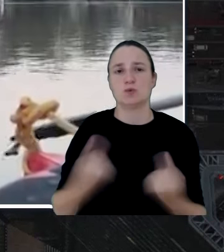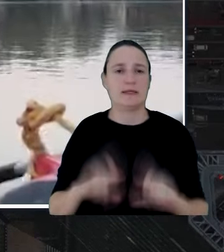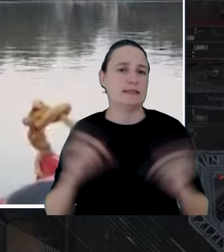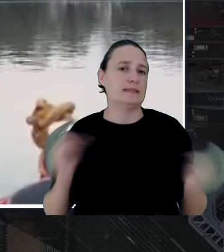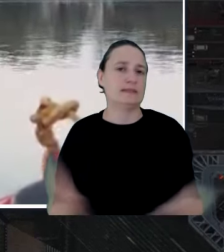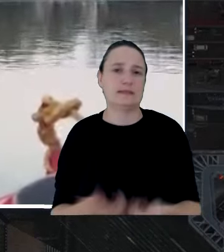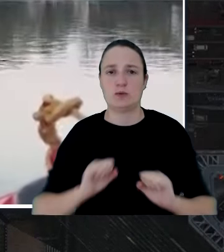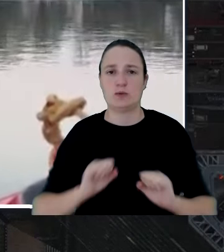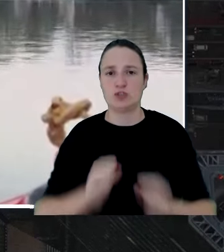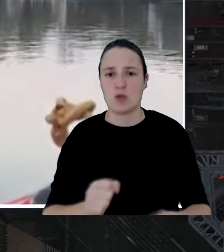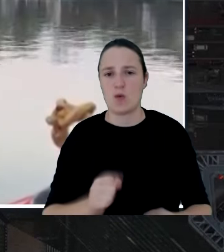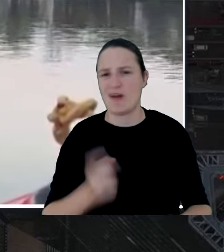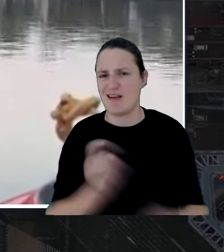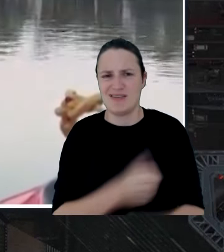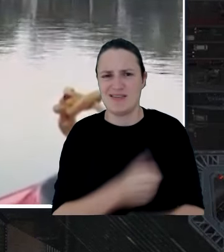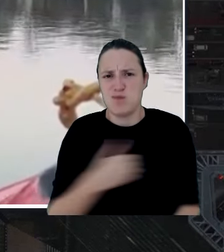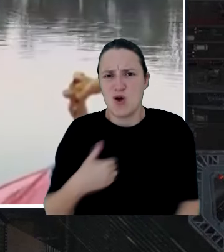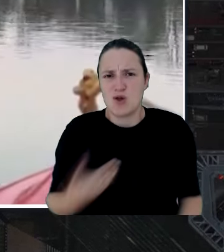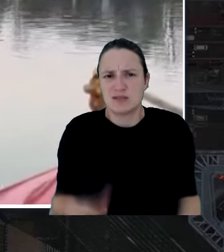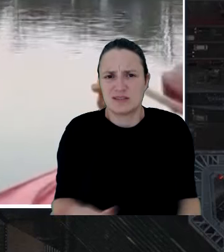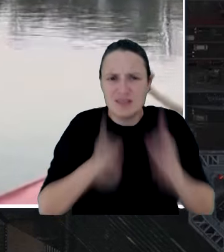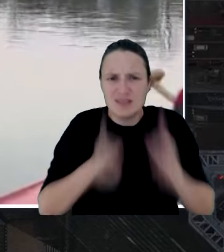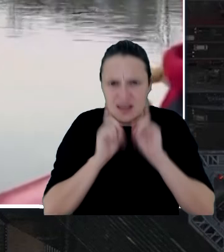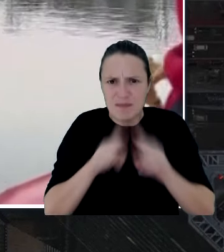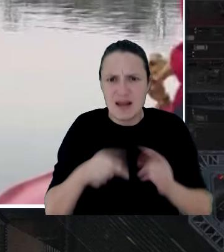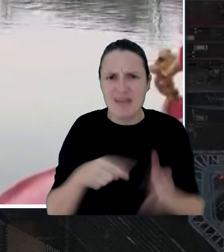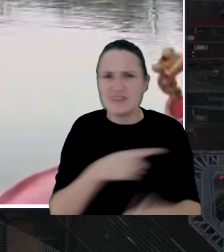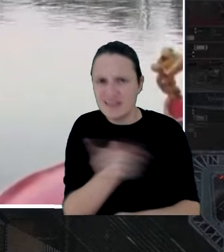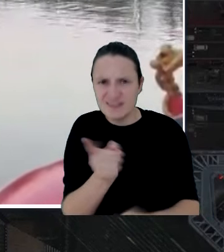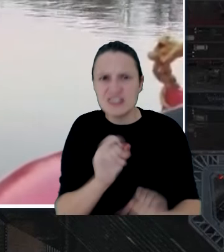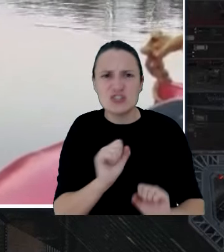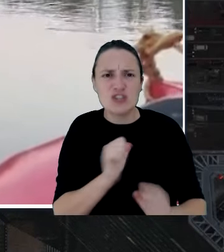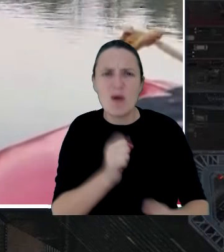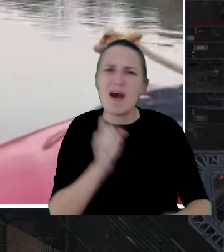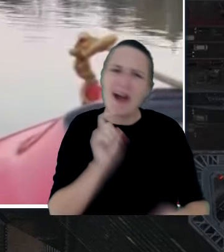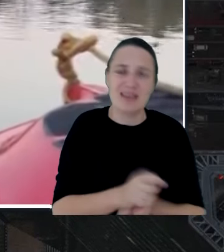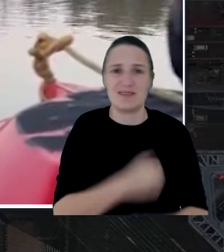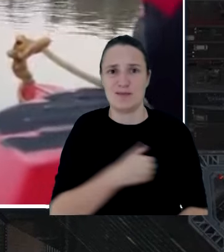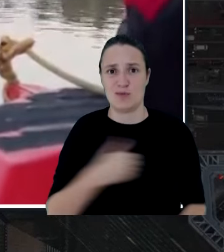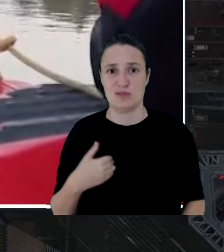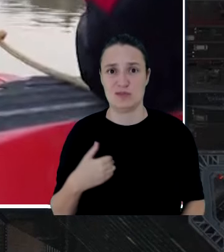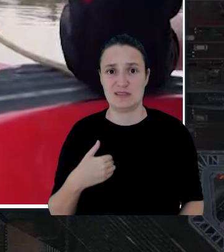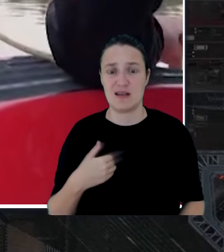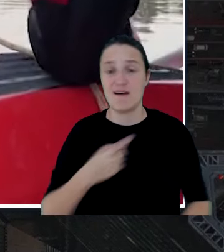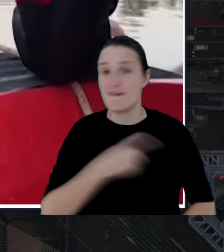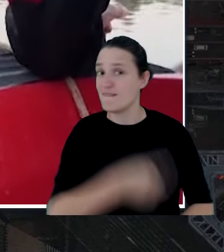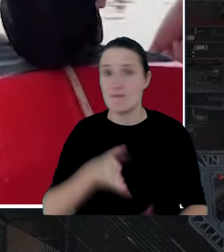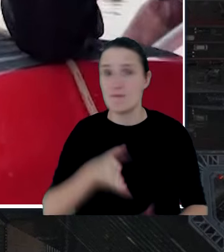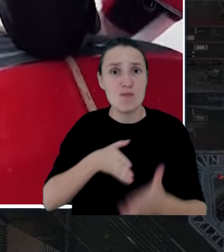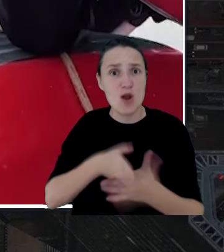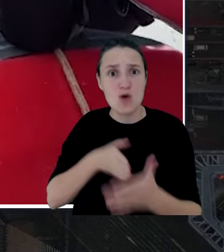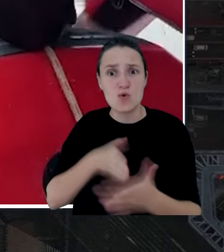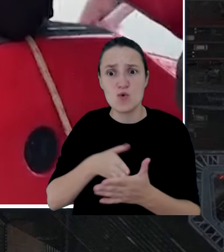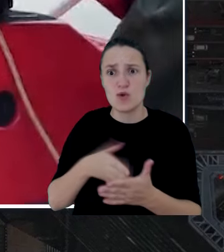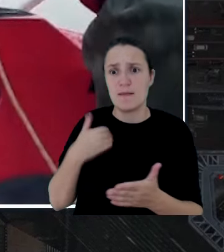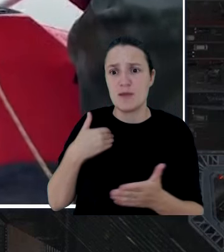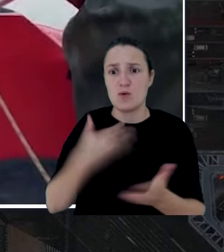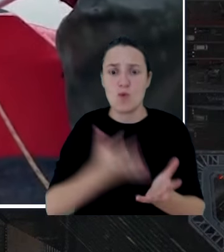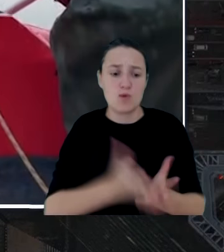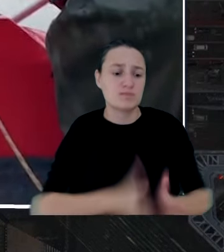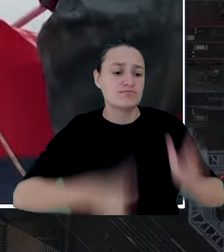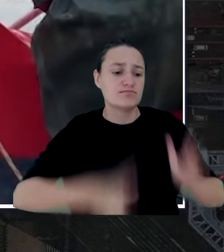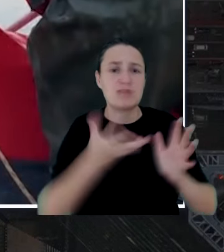działań, antypolskich działań tak naprawdę waszej koalicji, bo zablokowanie tych zbiorników